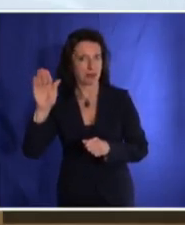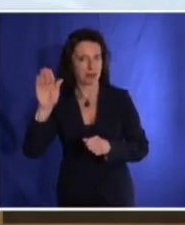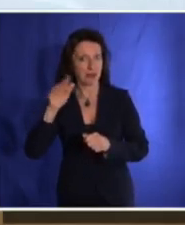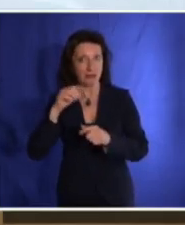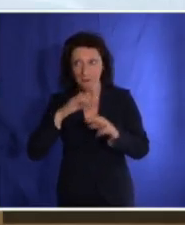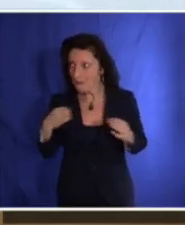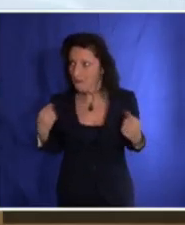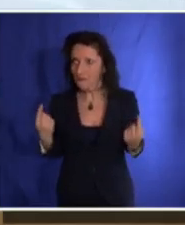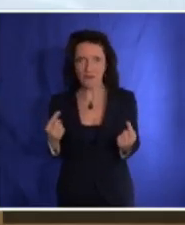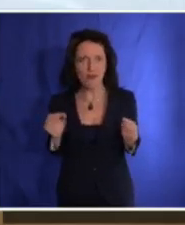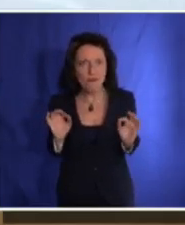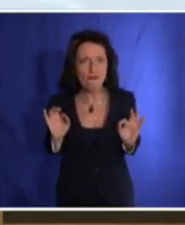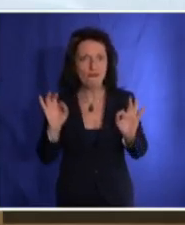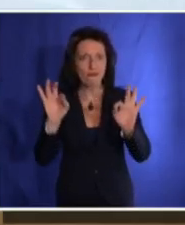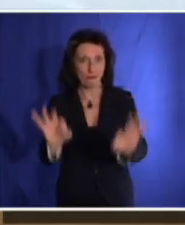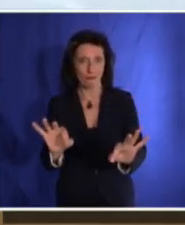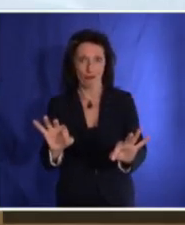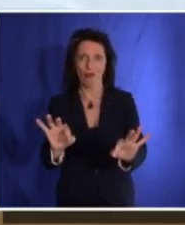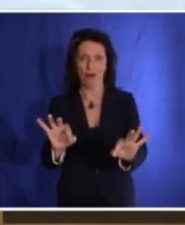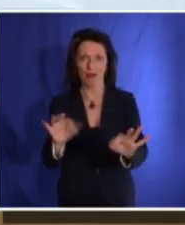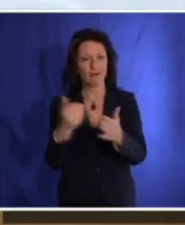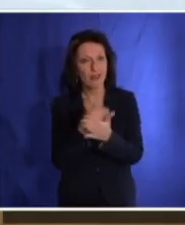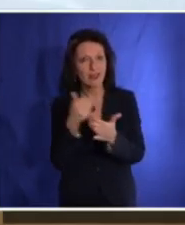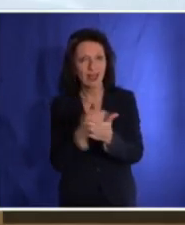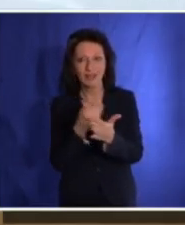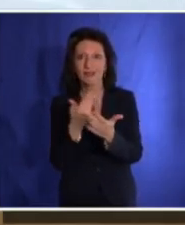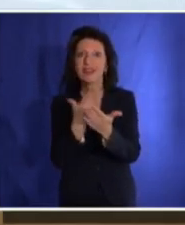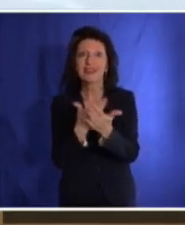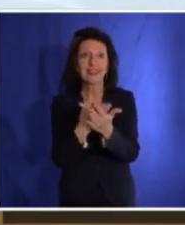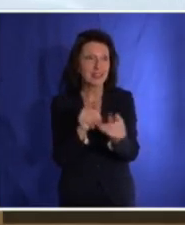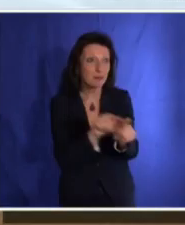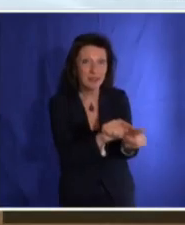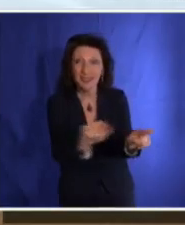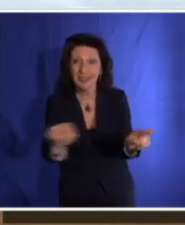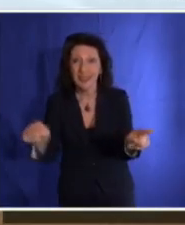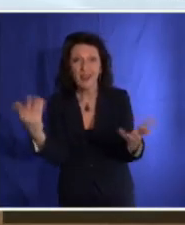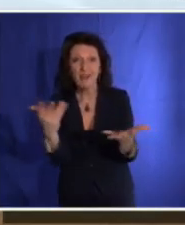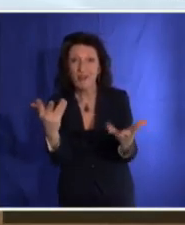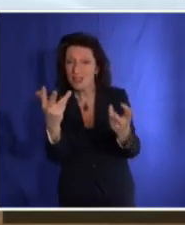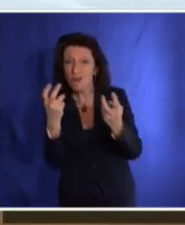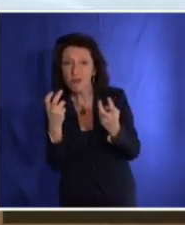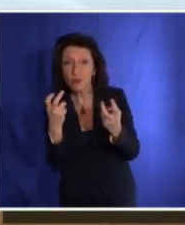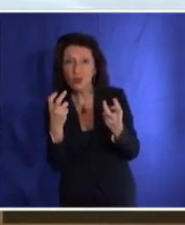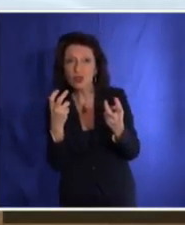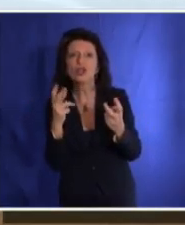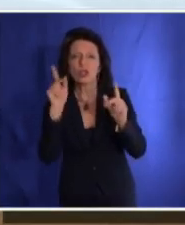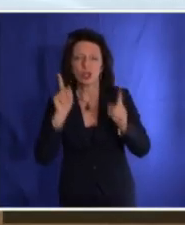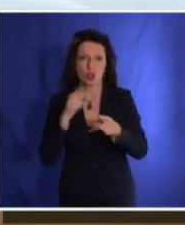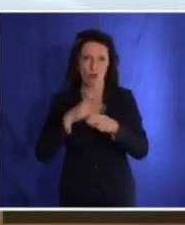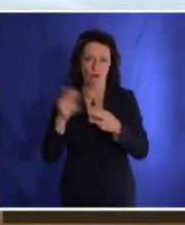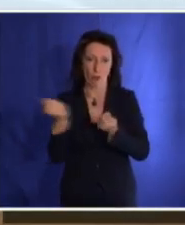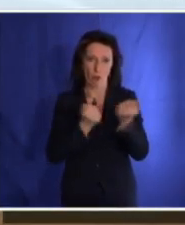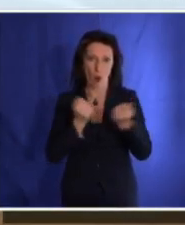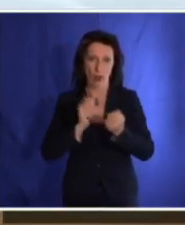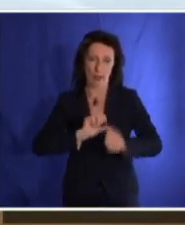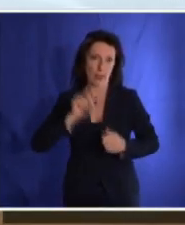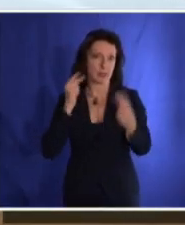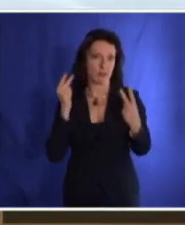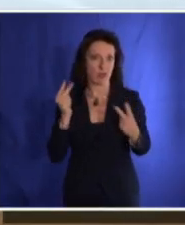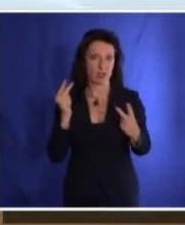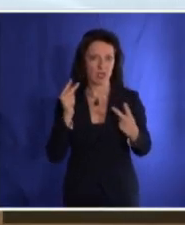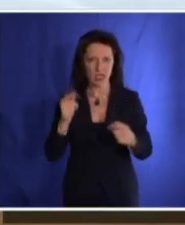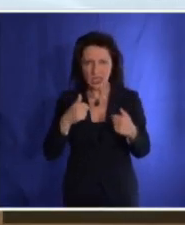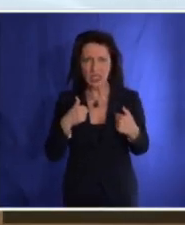wir Ihre Anliegen in den Mittelpunkt unserer politischen Arbeit stellen. Ich will, dass wir die Partei für